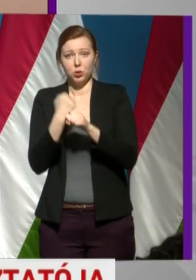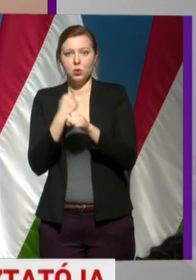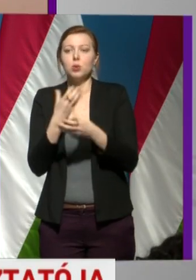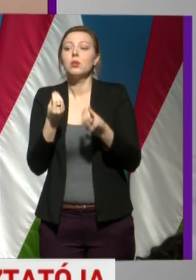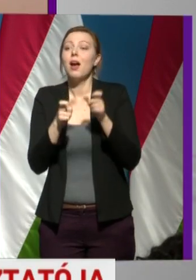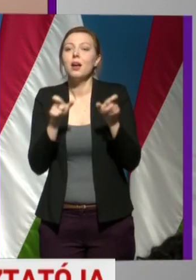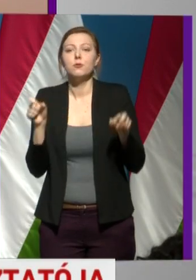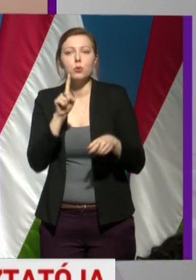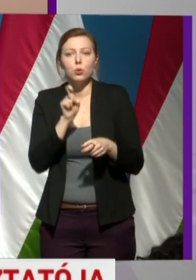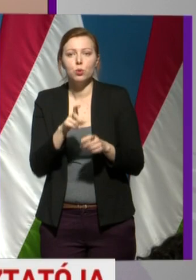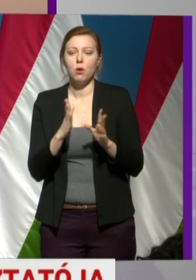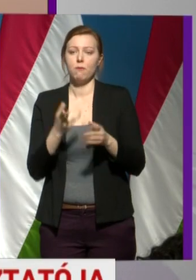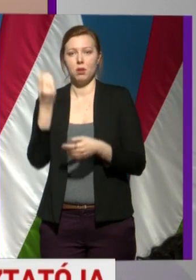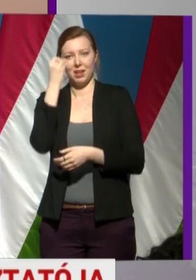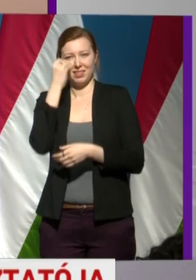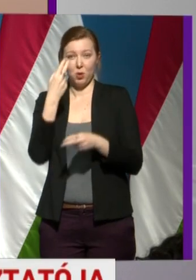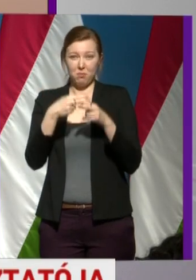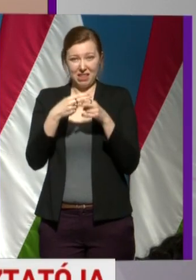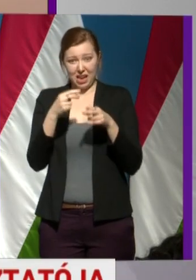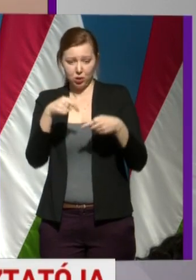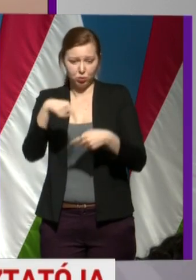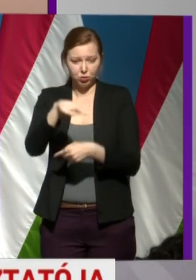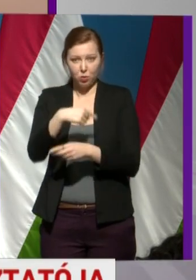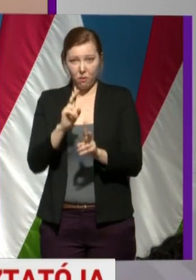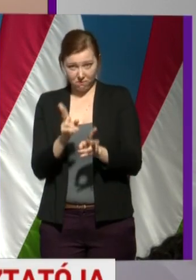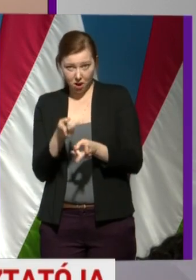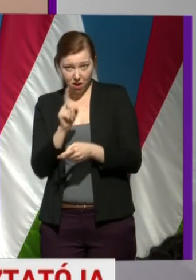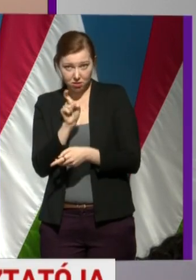Vannak-e diákok a megbetegedettek között?